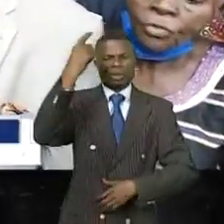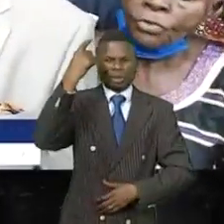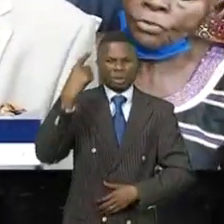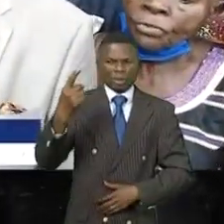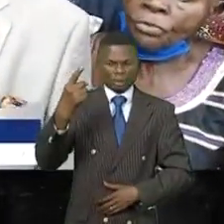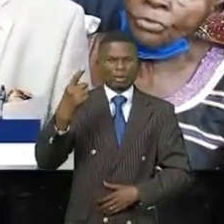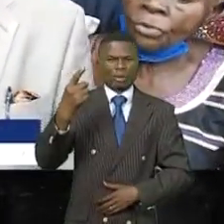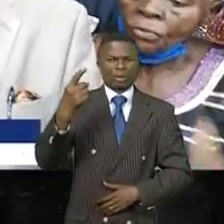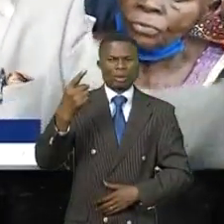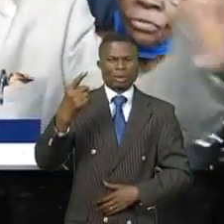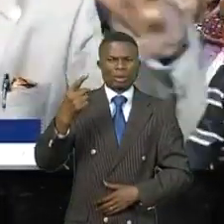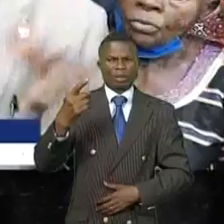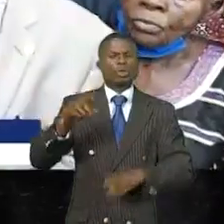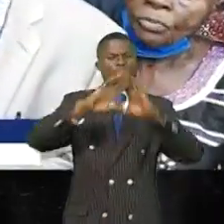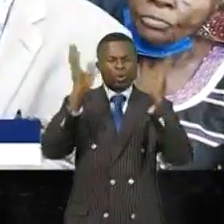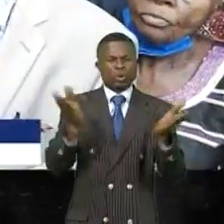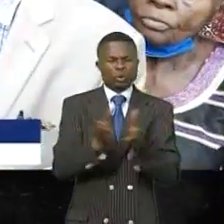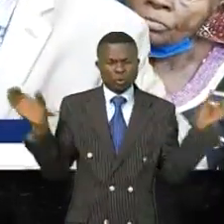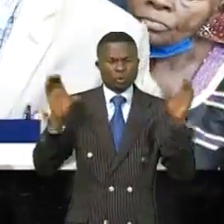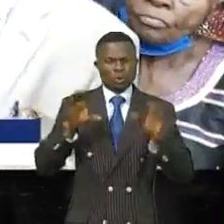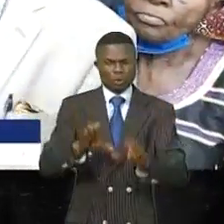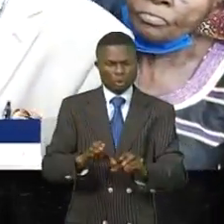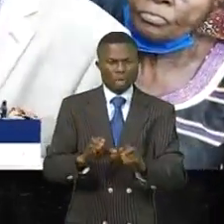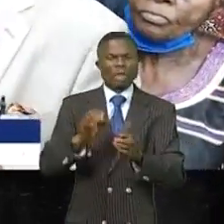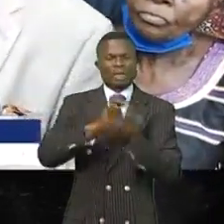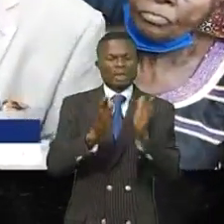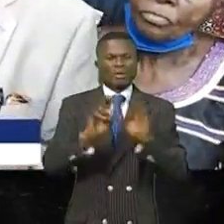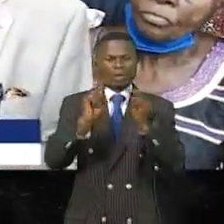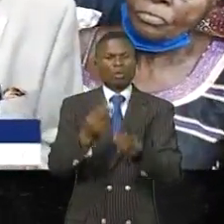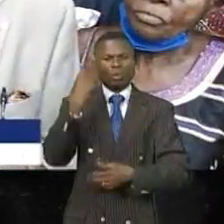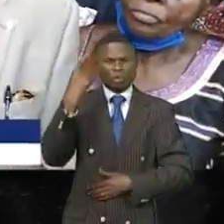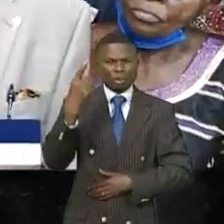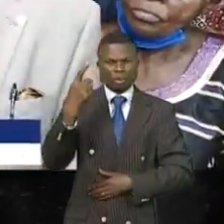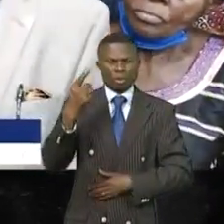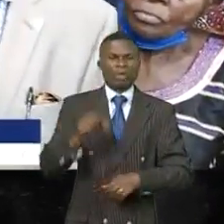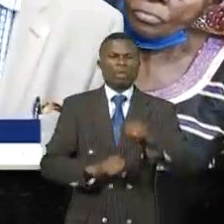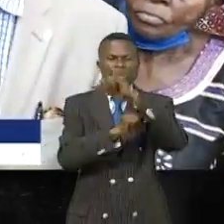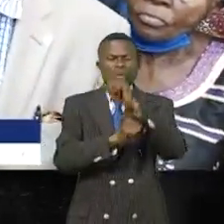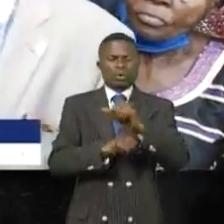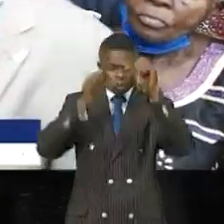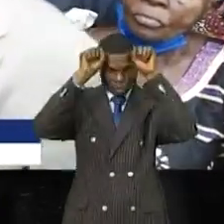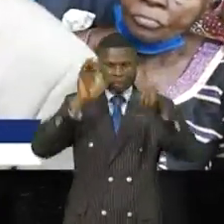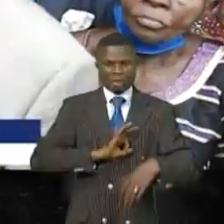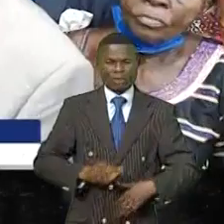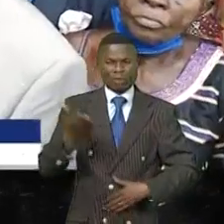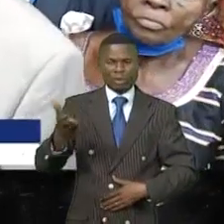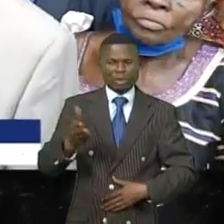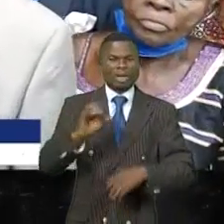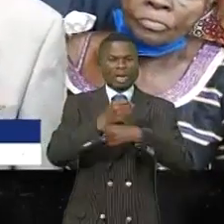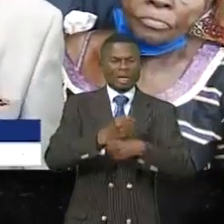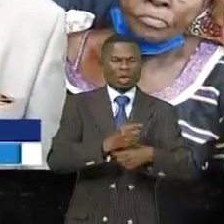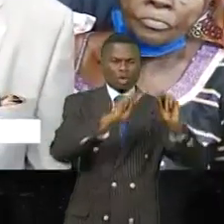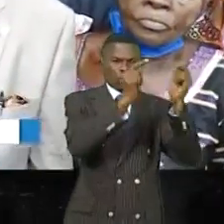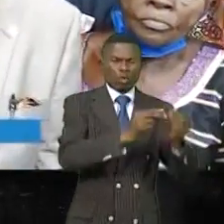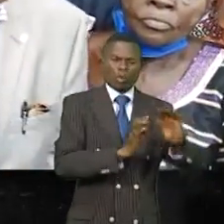l'UDPS et de tout doivent venir ensemble. Nous mettons ça pour soutenir le chef de l'État qui est là. Vous allez créer votre